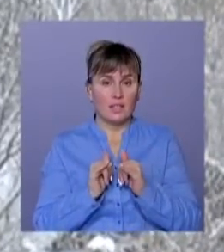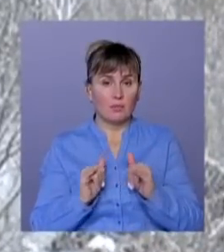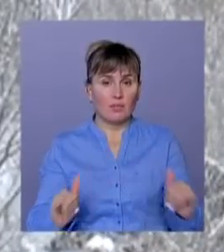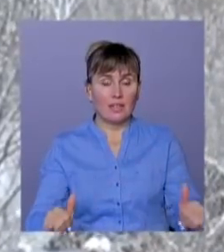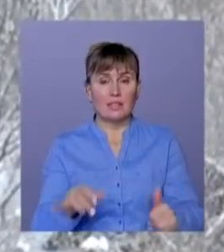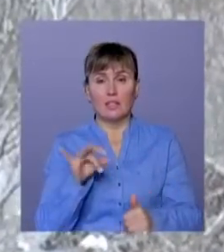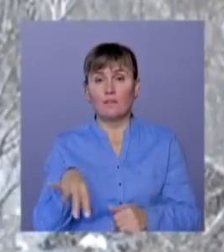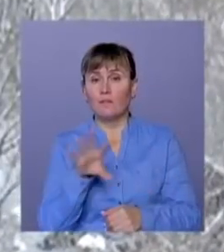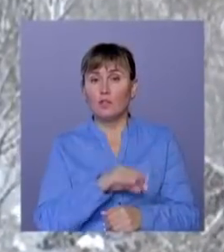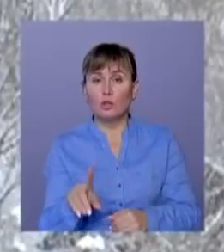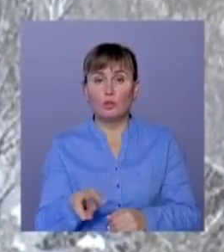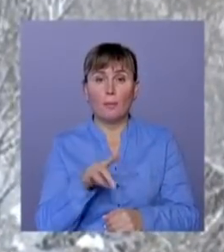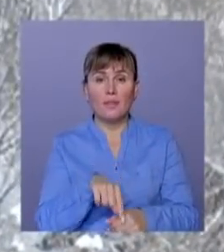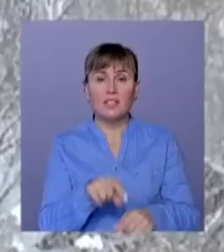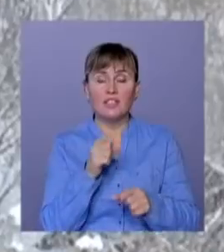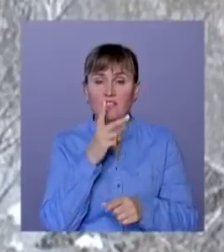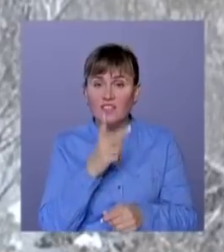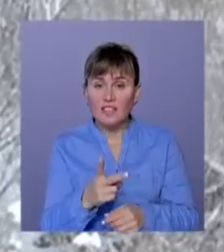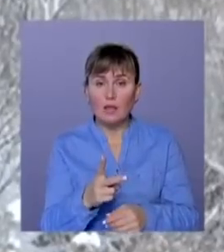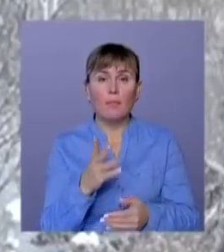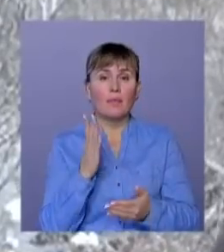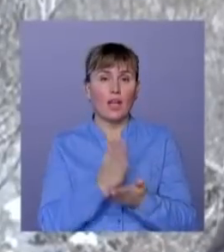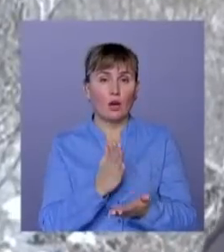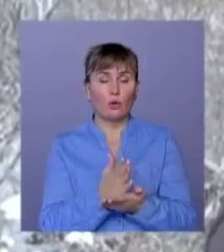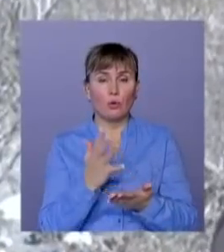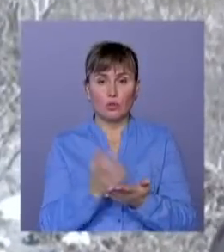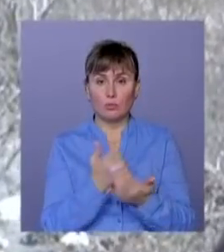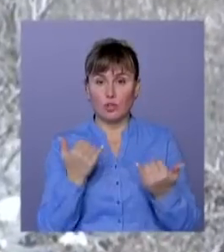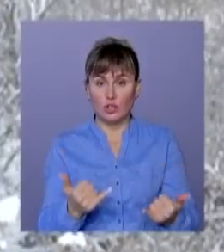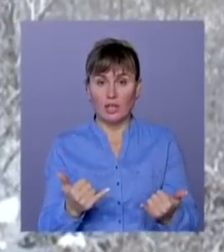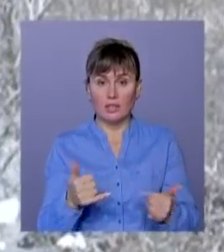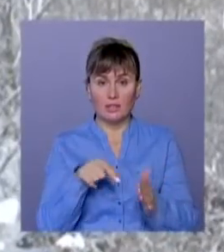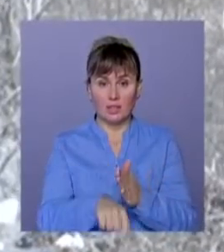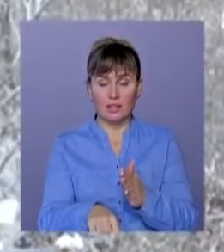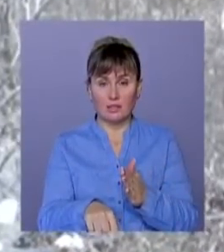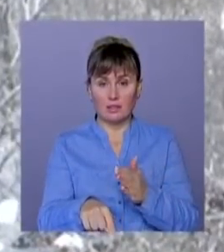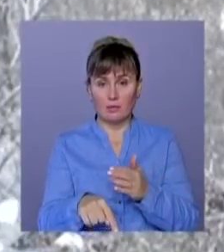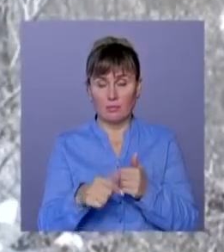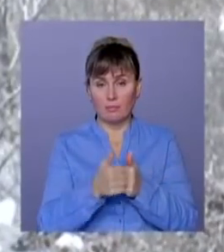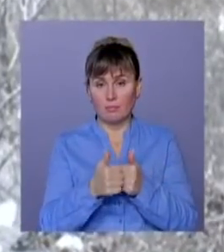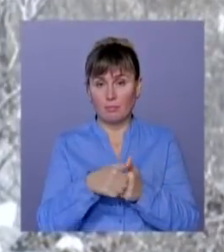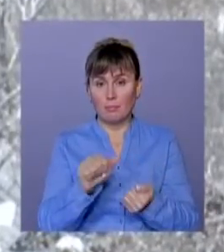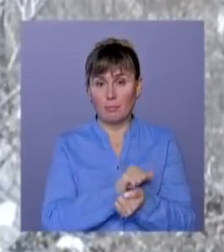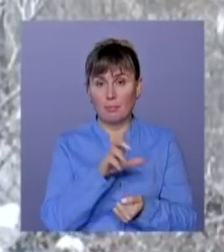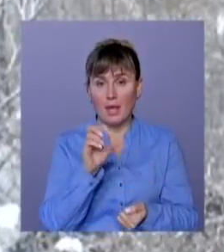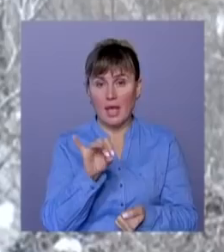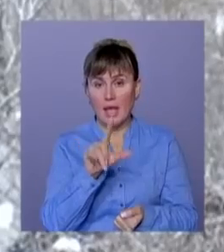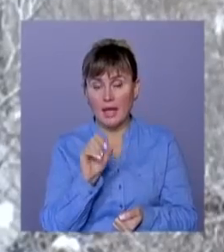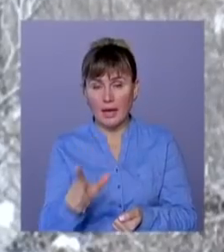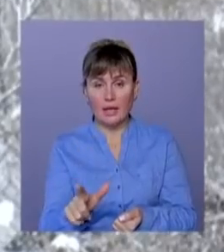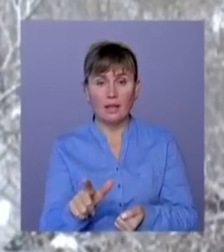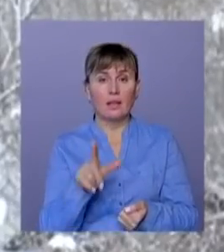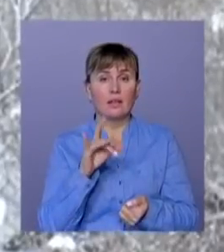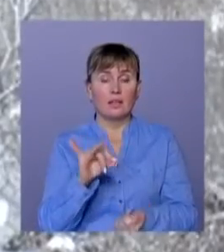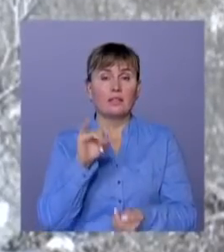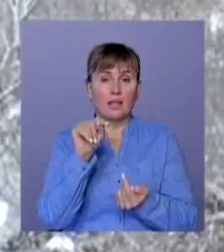Вот. Все, что мы здесь видим, вот мы находимся сейчас на обрыве Волжского берега, это все постоянно обрушается. Соответственно,